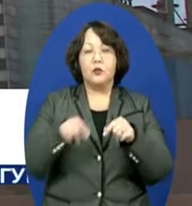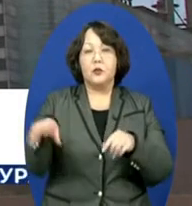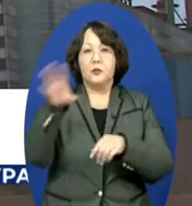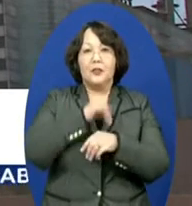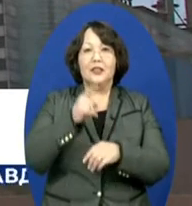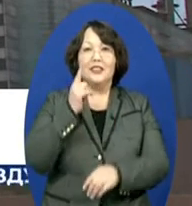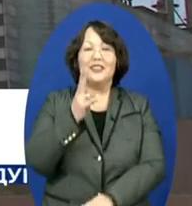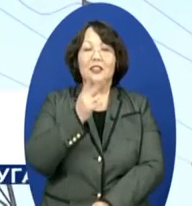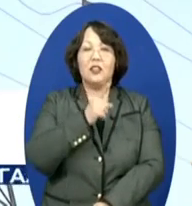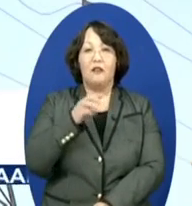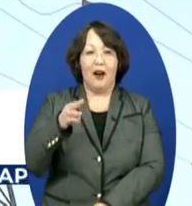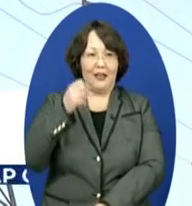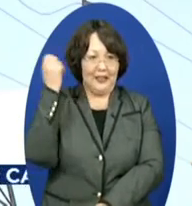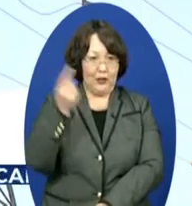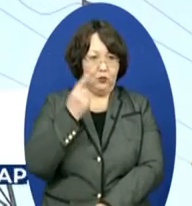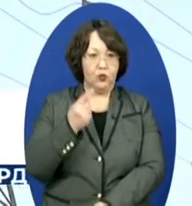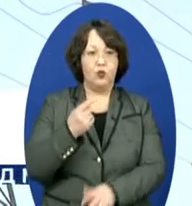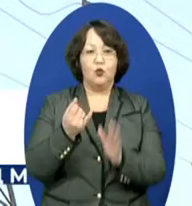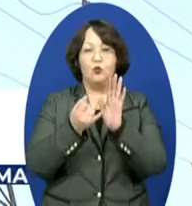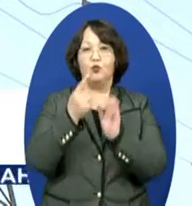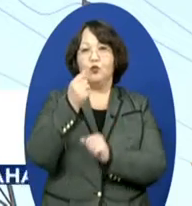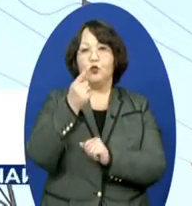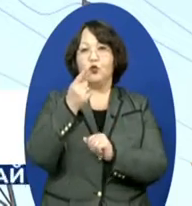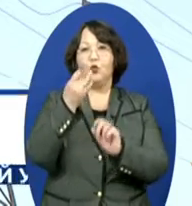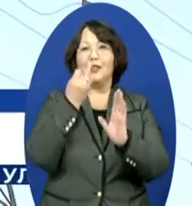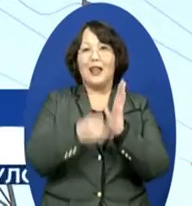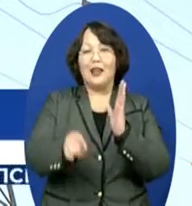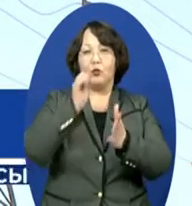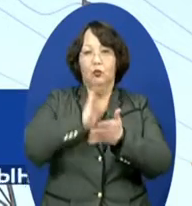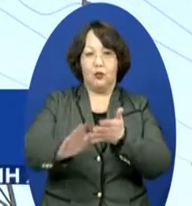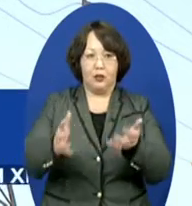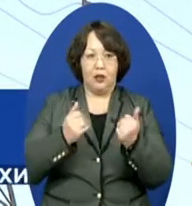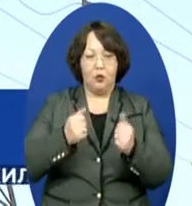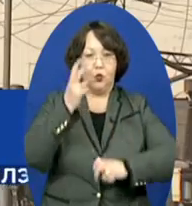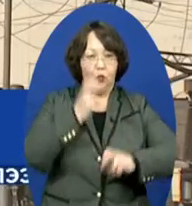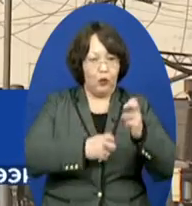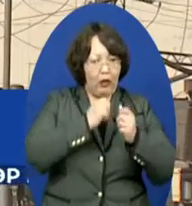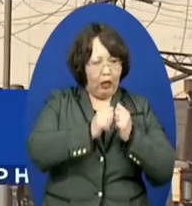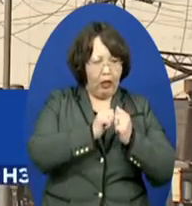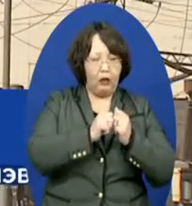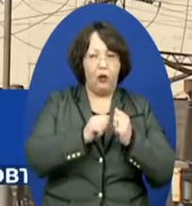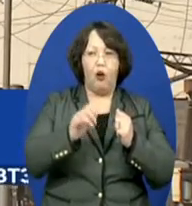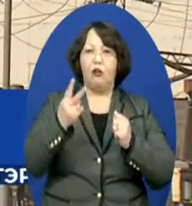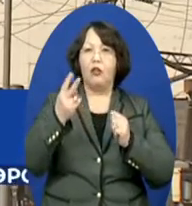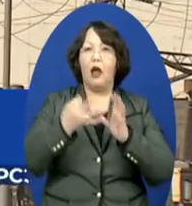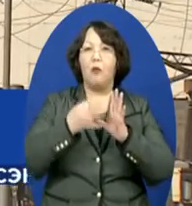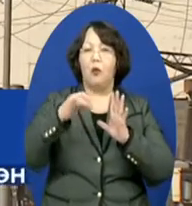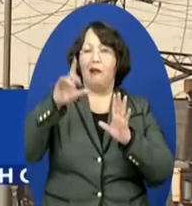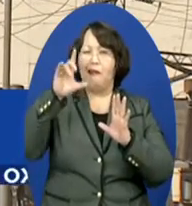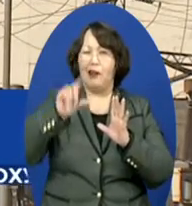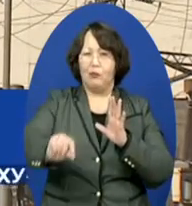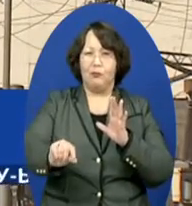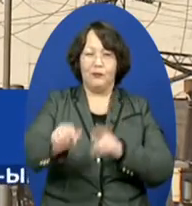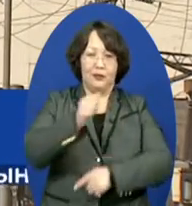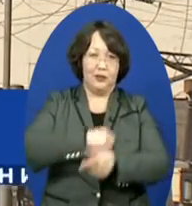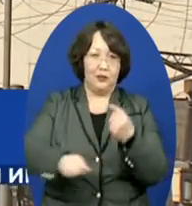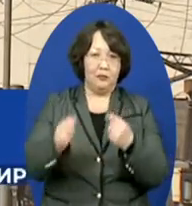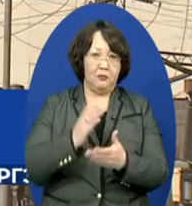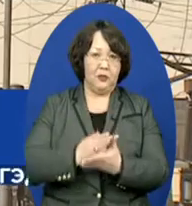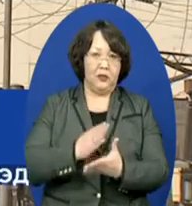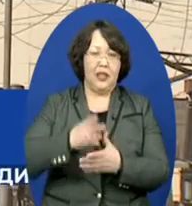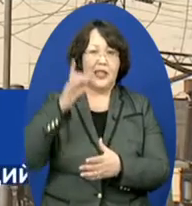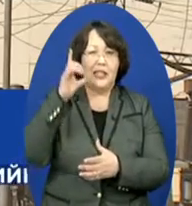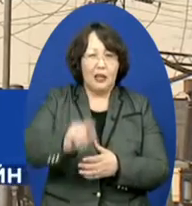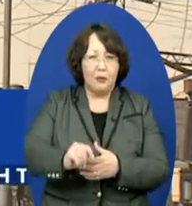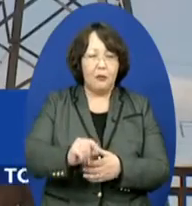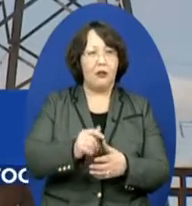Өнөөдөр бид 1 кВт эрчим хүчийг 170 төгрөгөөр худалдаа авдаг. Энэ нь үйлдвэрлэсэн өртгөөсөө 28 хувиар хямд нийлүүлж байна гэсэн үг юм аа. Хямд